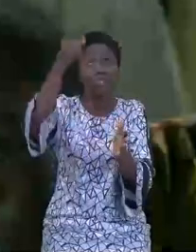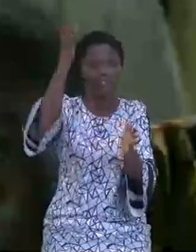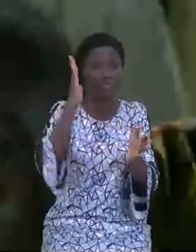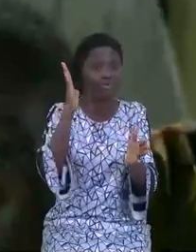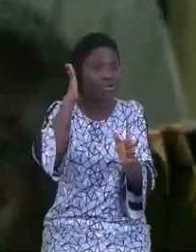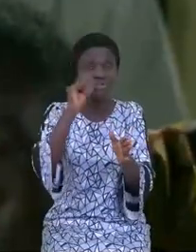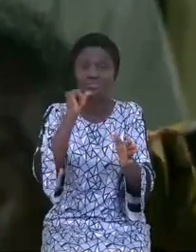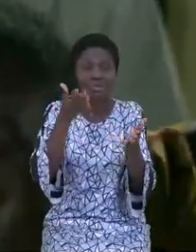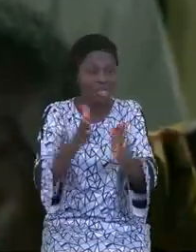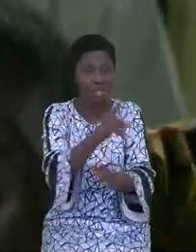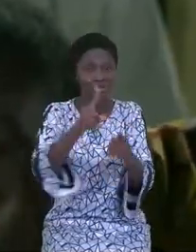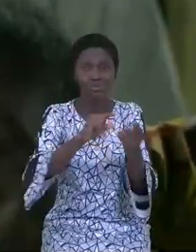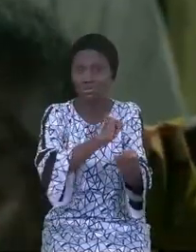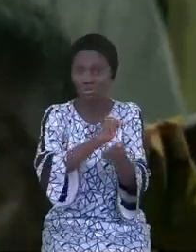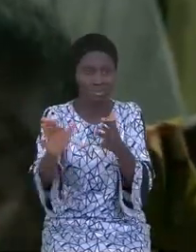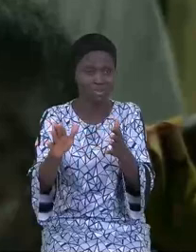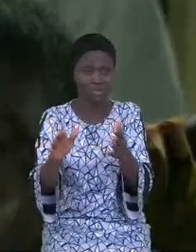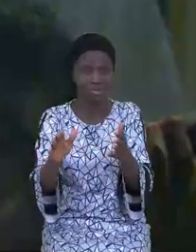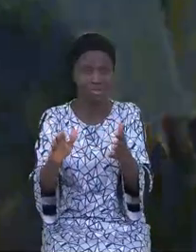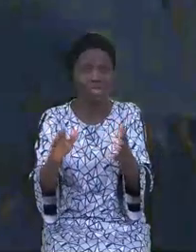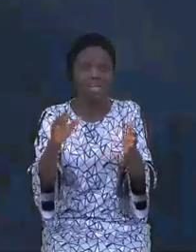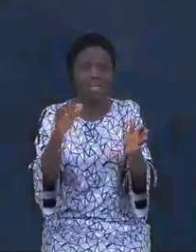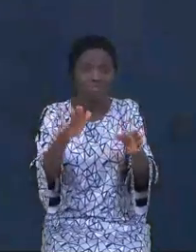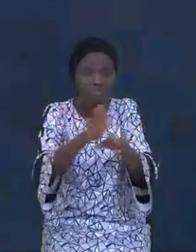Il offre le salut gratuit, le plein salut.